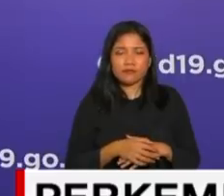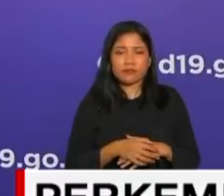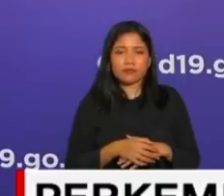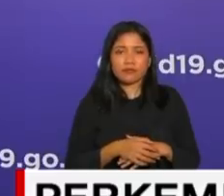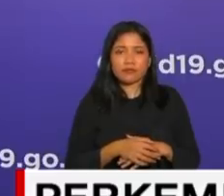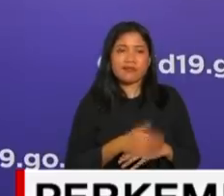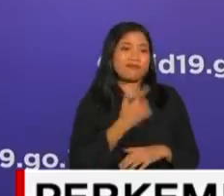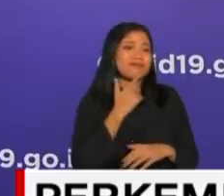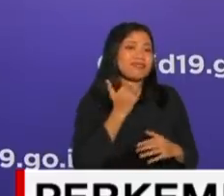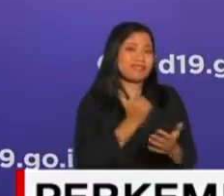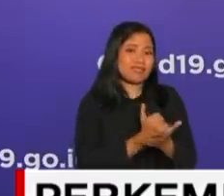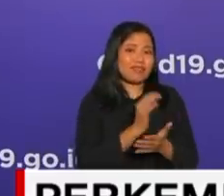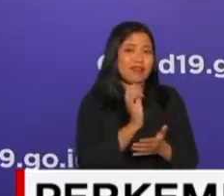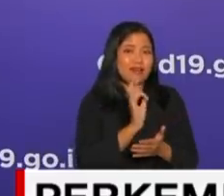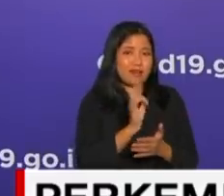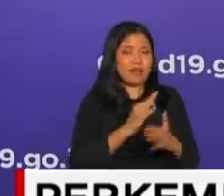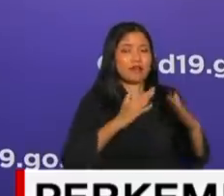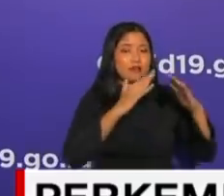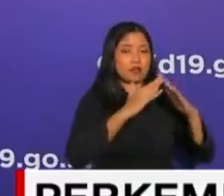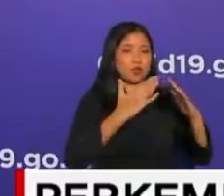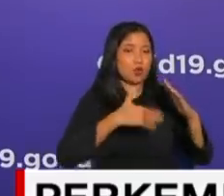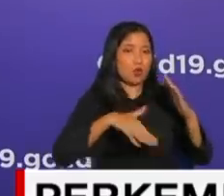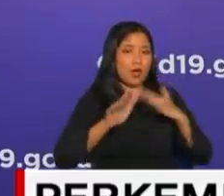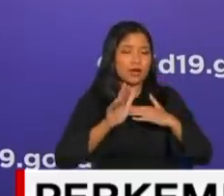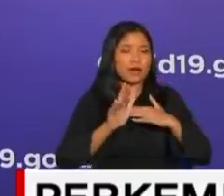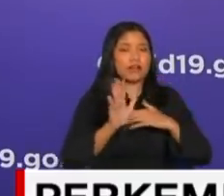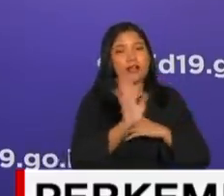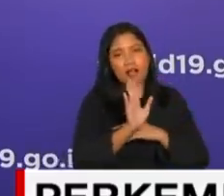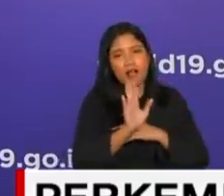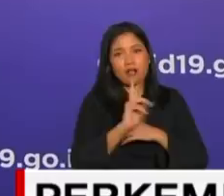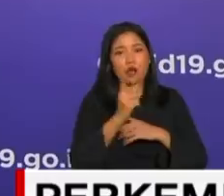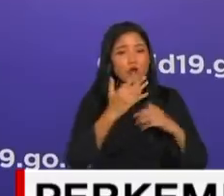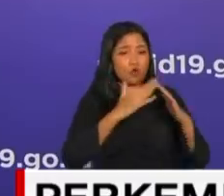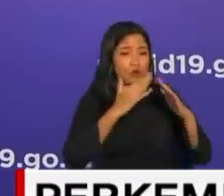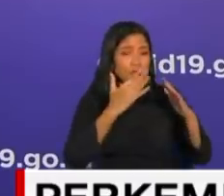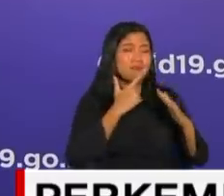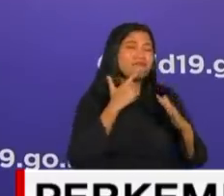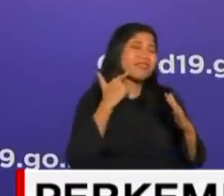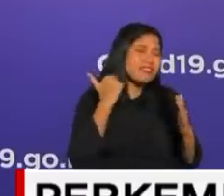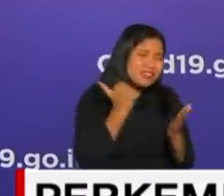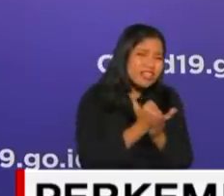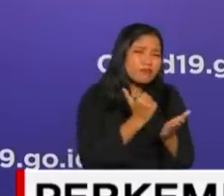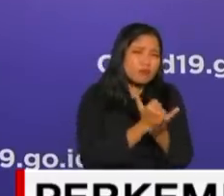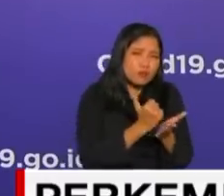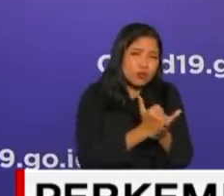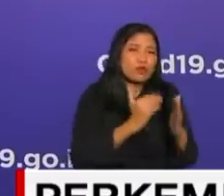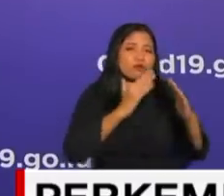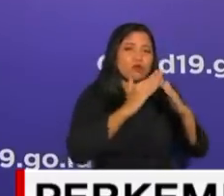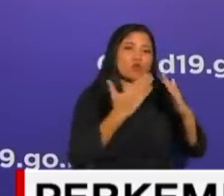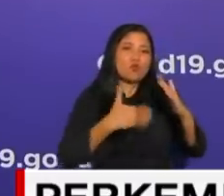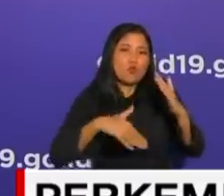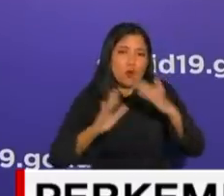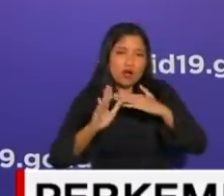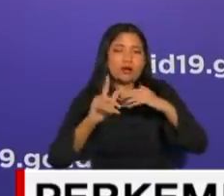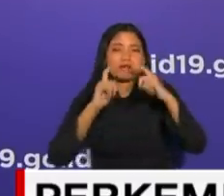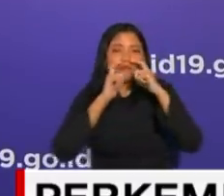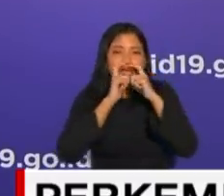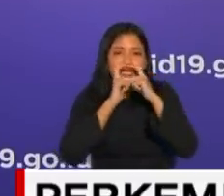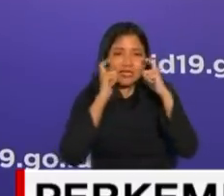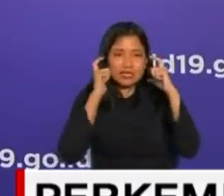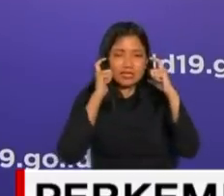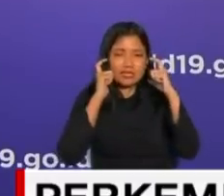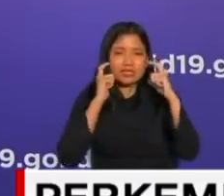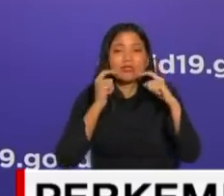Namun apabila terpaksa harus keluar rumah pakai masker Hai pakai masker dengan